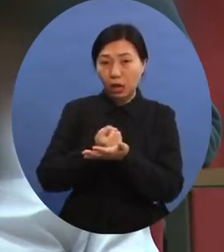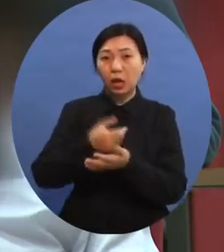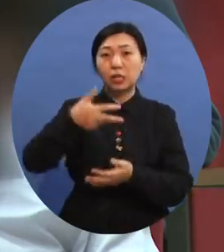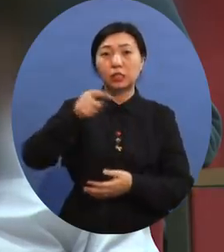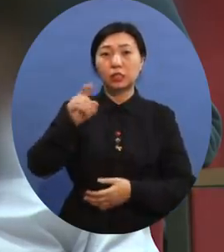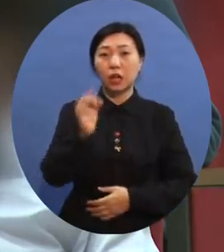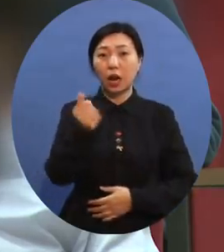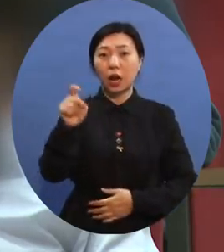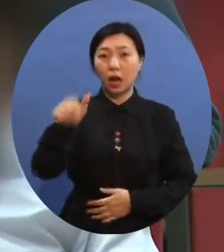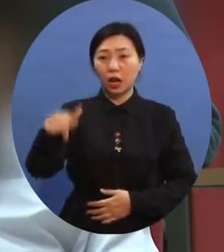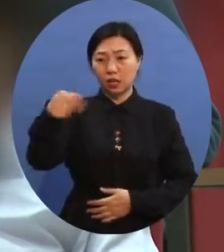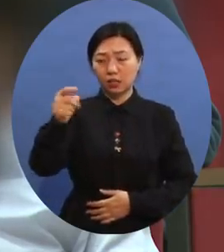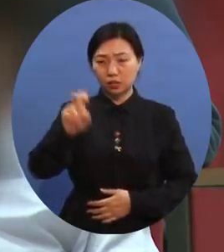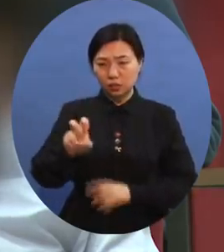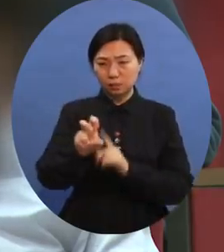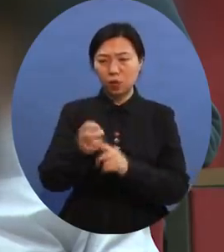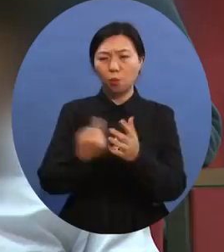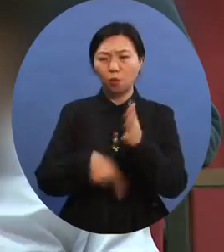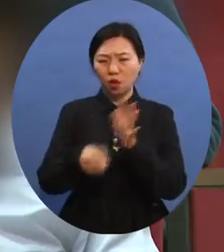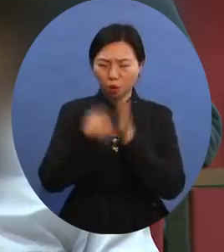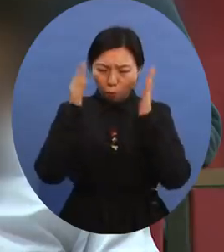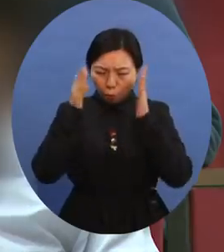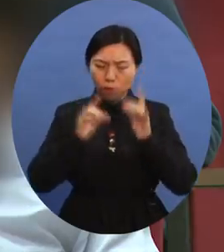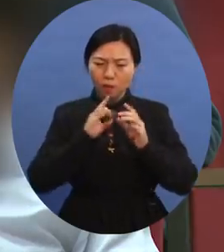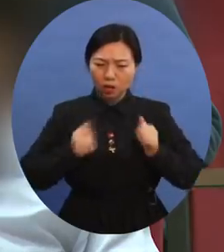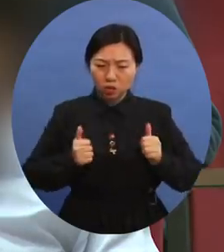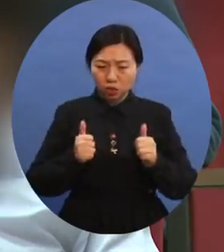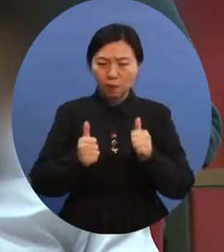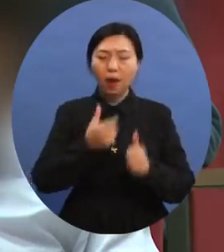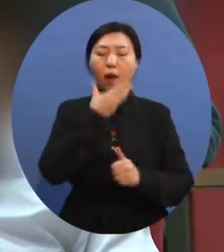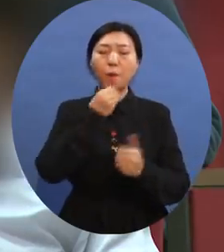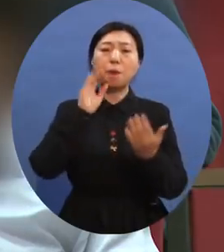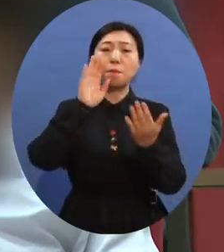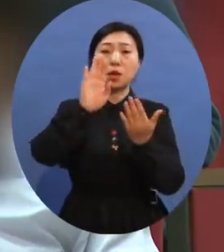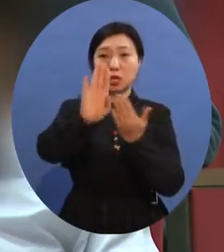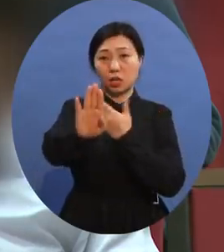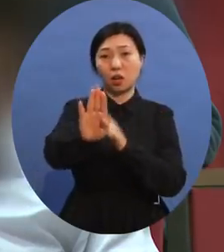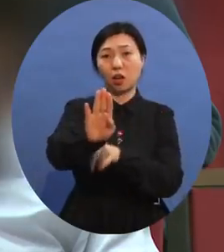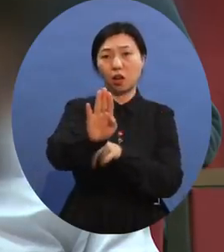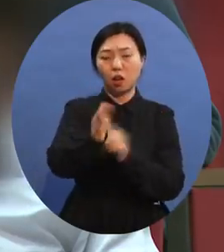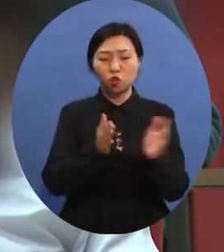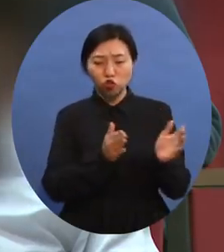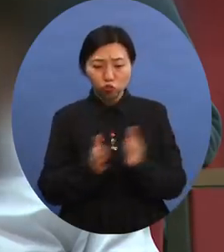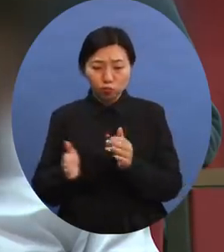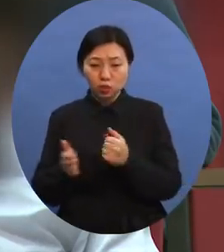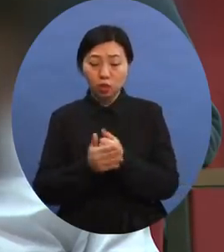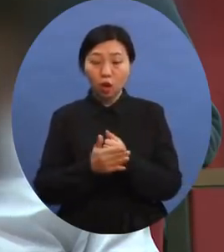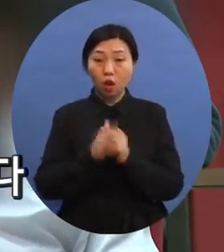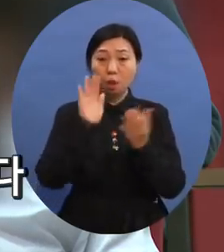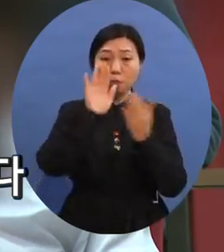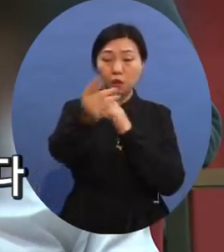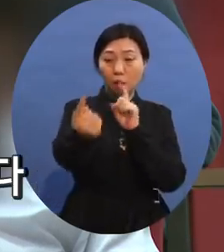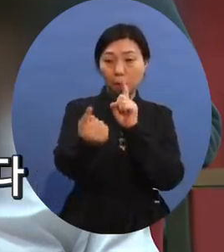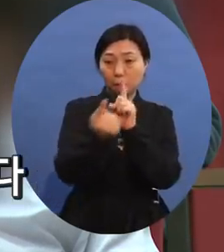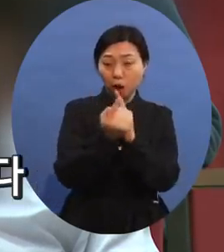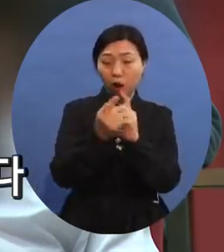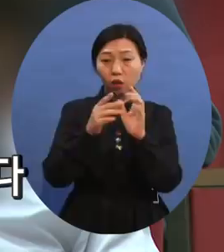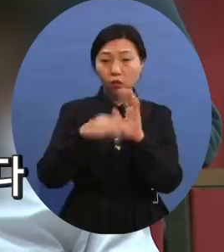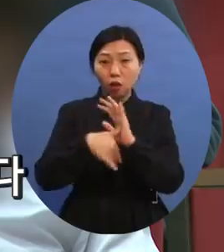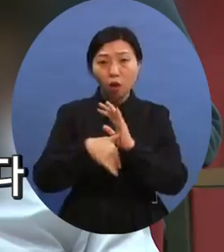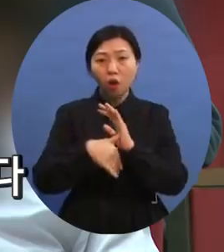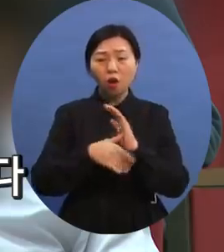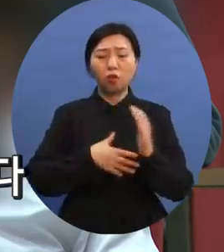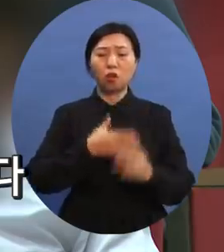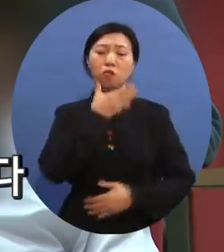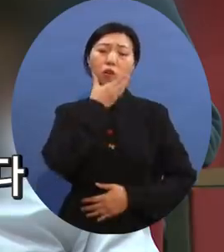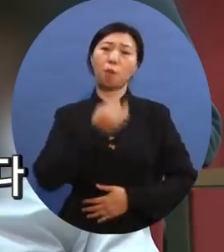다녔습니다. 행복한 미래를 위해 준비했지만 그 미래가 와도 저는 행복하지 않았고 여전히 취업이라는